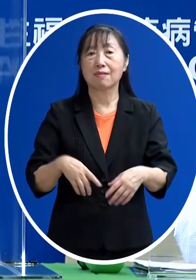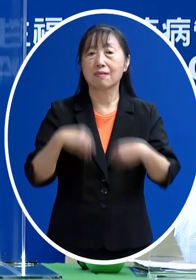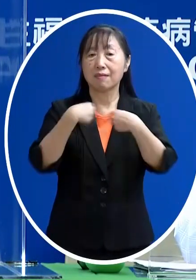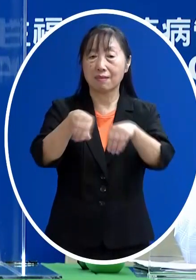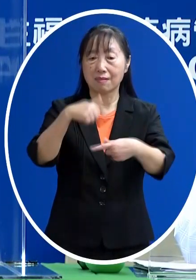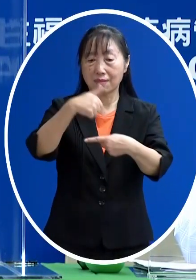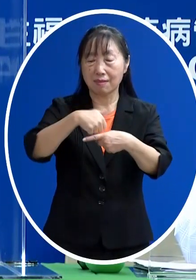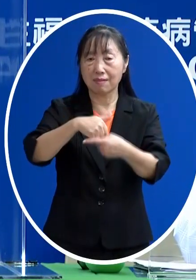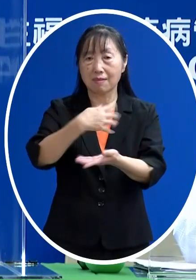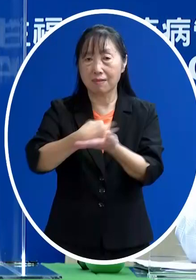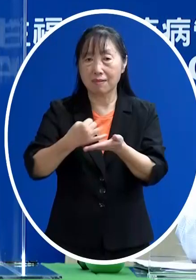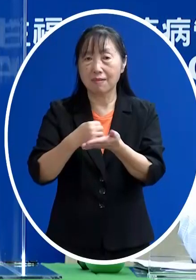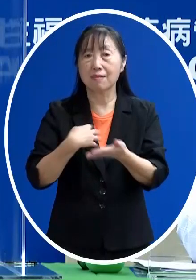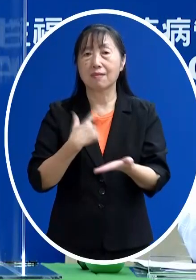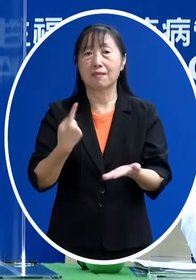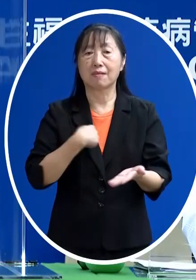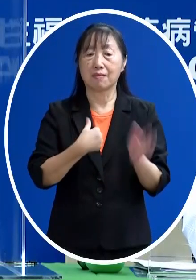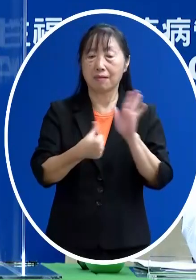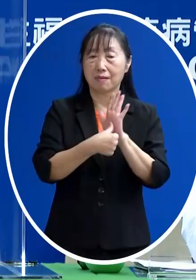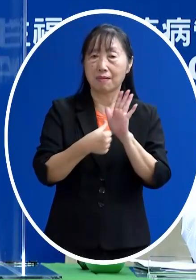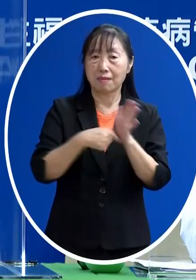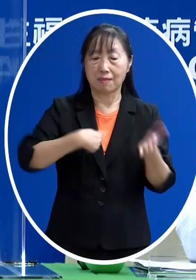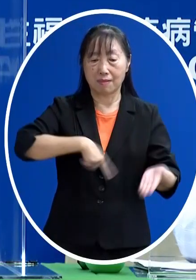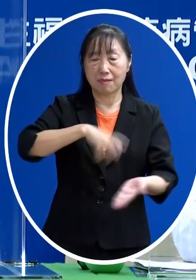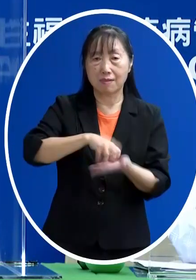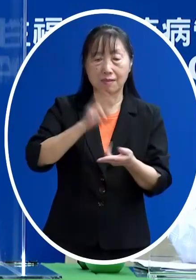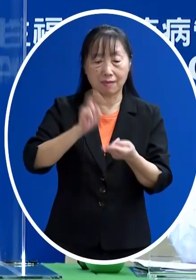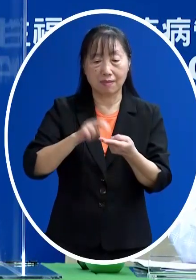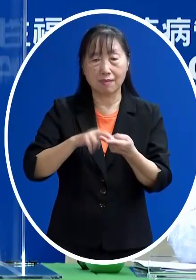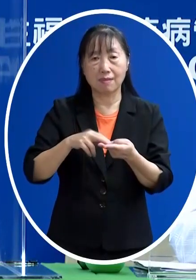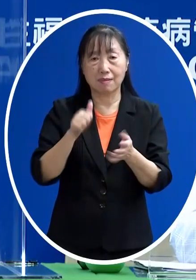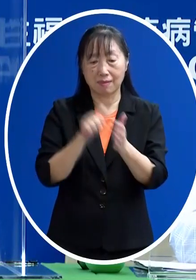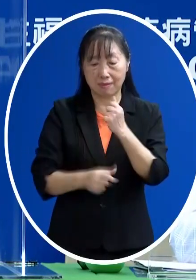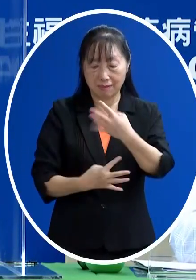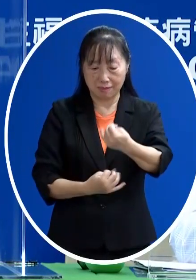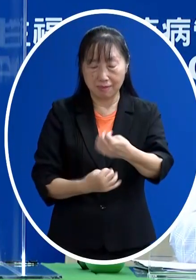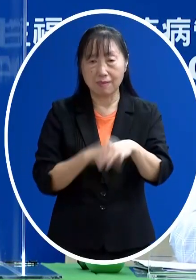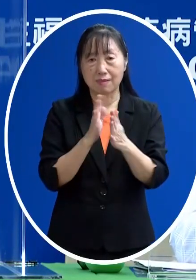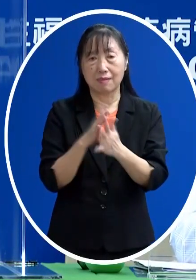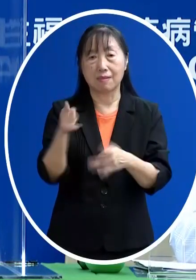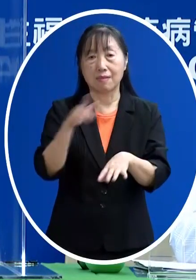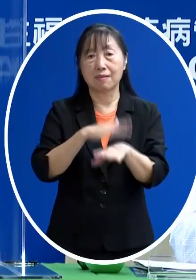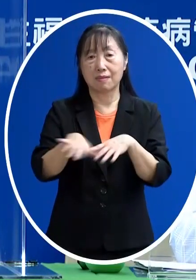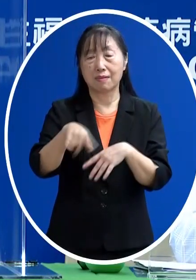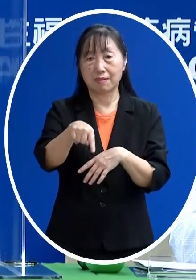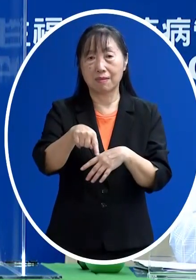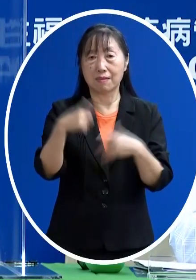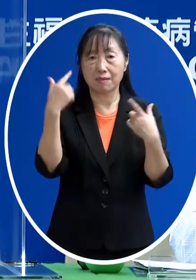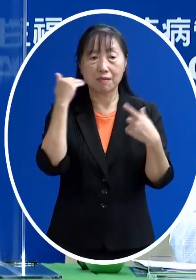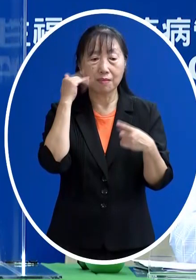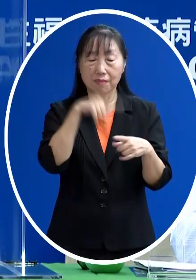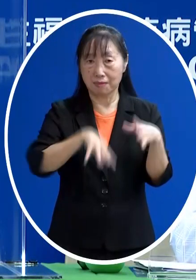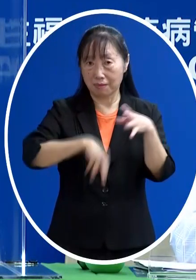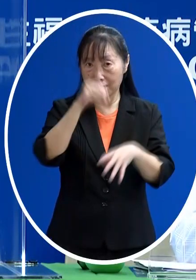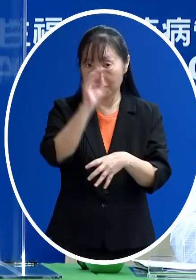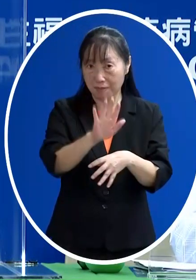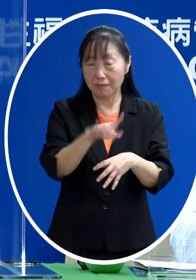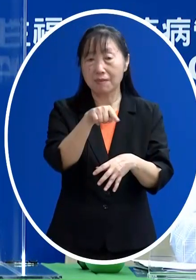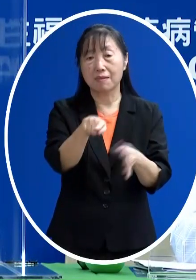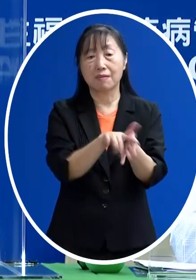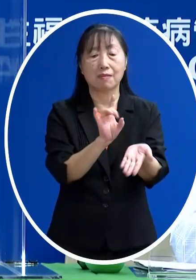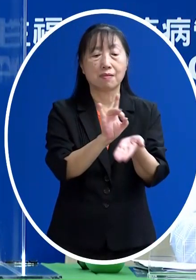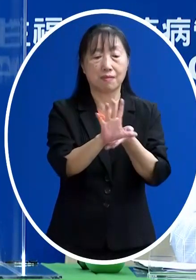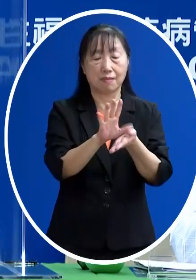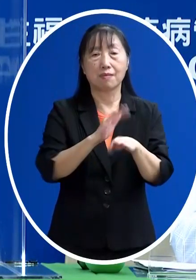供姓名、身份证字号及生日，那我们就会把它从这里面抽样的母体里面去除